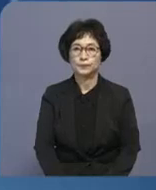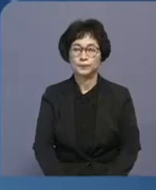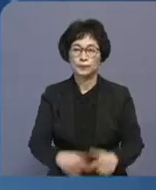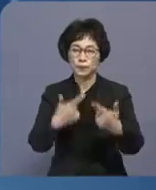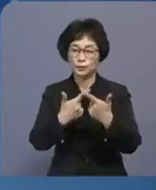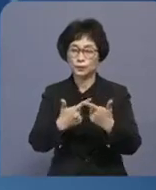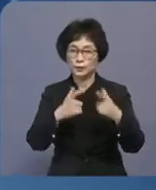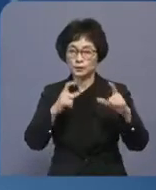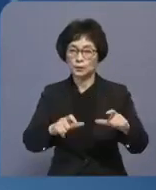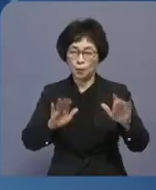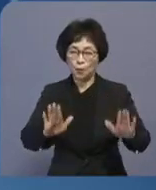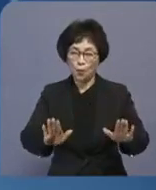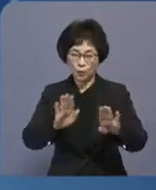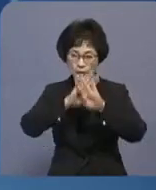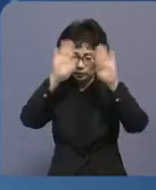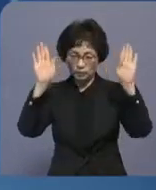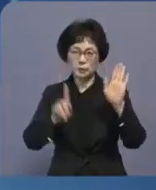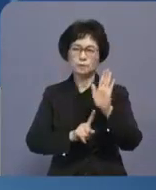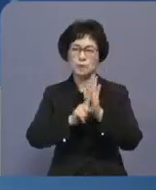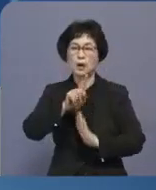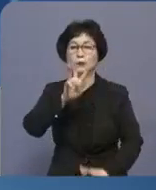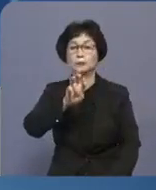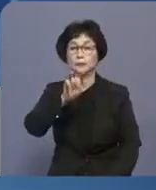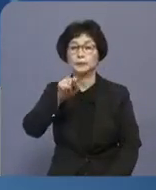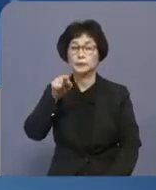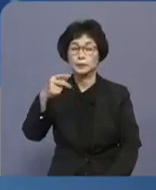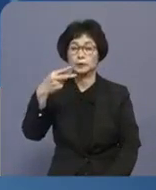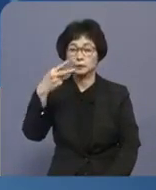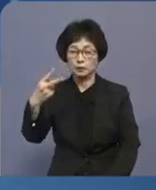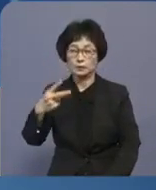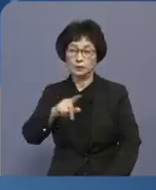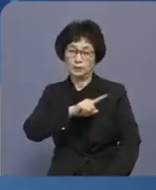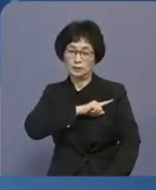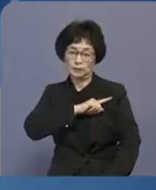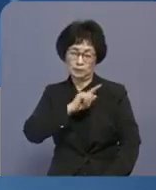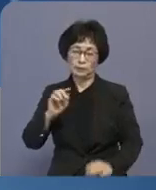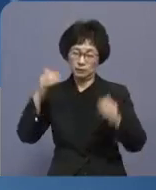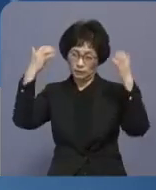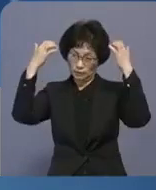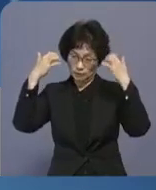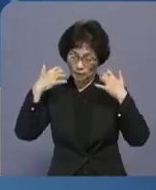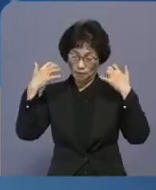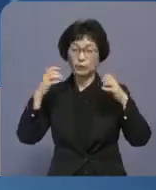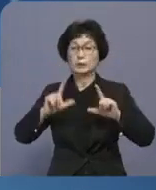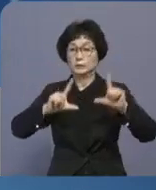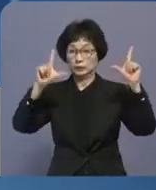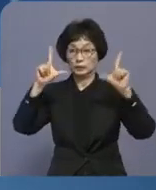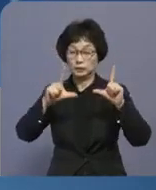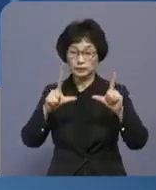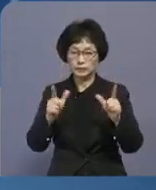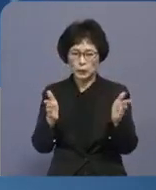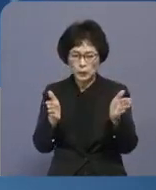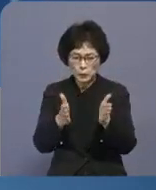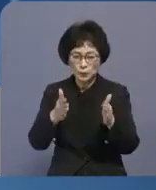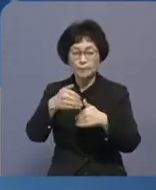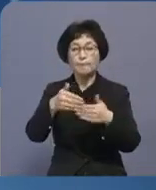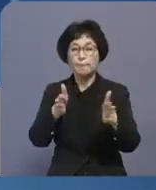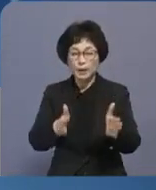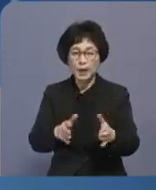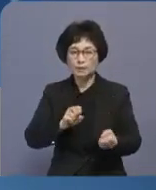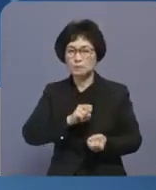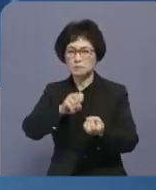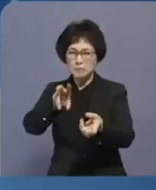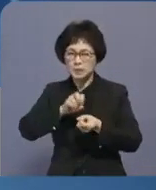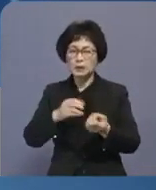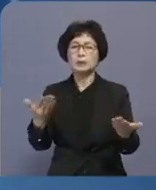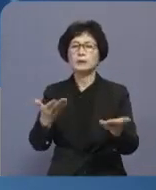네, 부산도 오늘 한낮 기온이 33.2도까지 올라서 올 들어 가장 더운 날씨를 기록했습니다. 이 쪽방촌과 배달 노동자 등